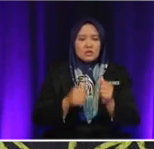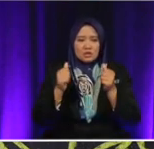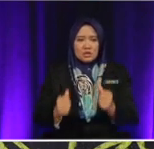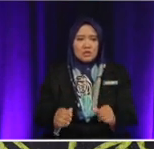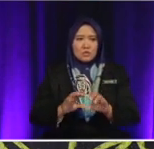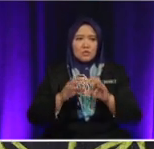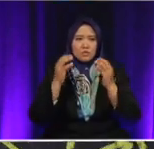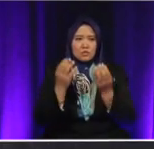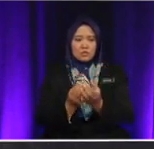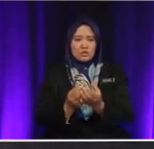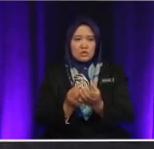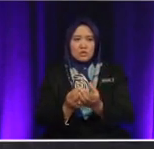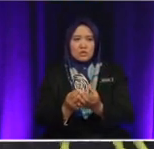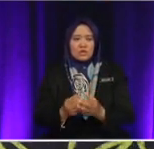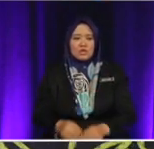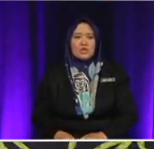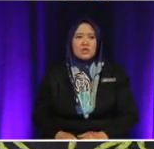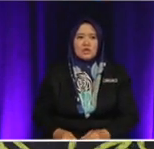tu setiap ahli